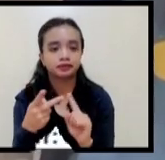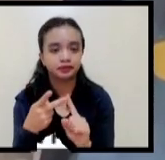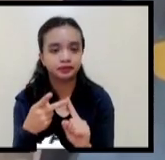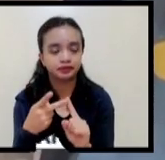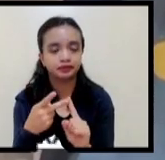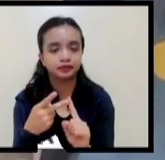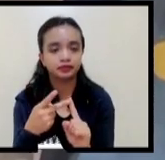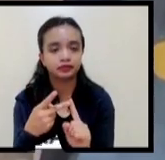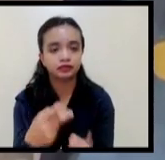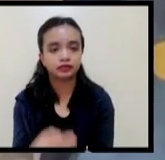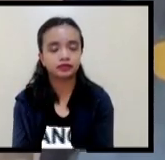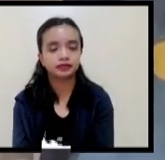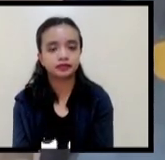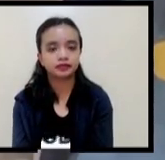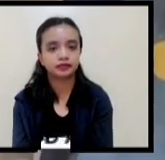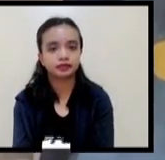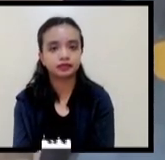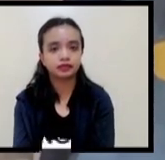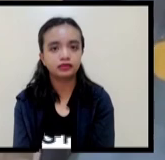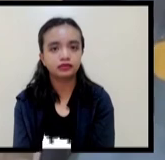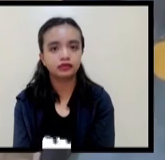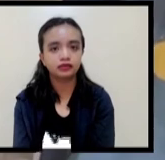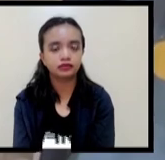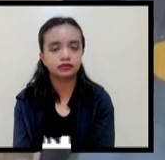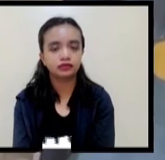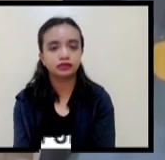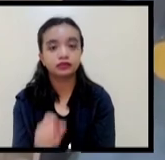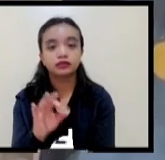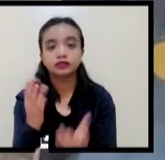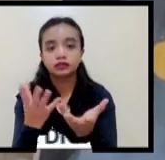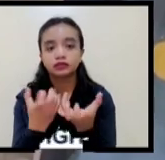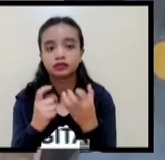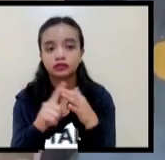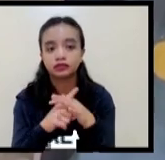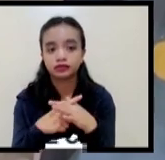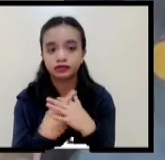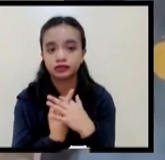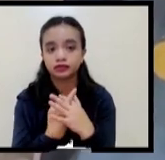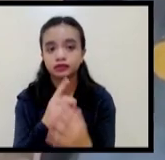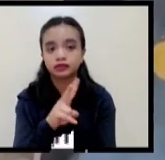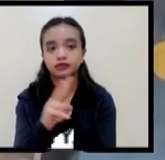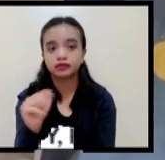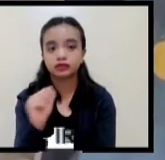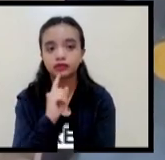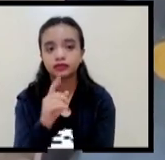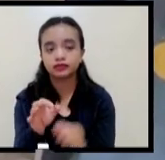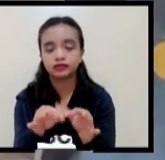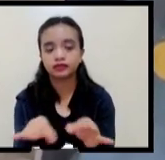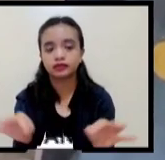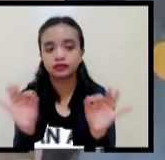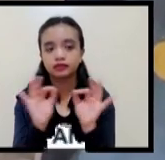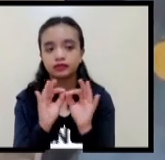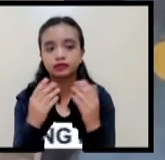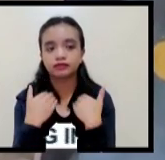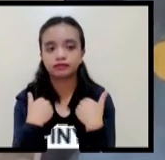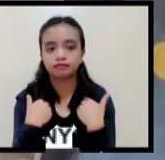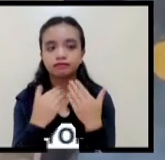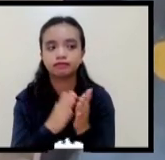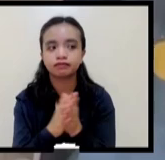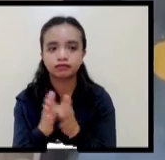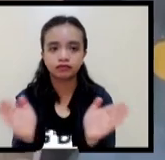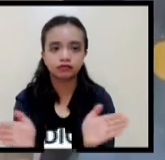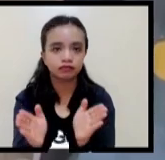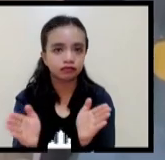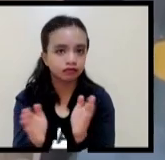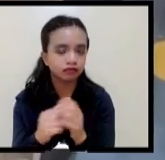is, if you wanna start working as a virtual assistant, very important din na meron kang motivation. Kasi pag